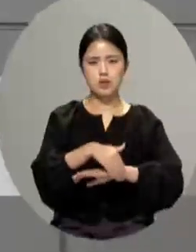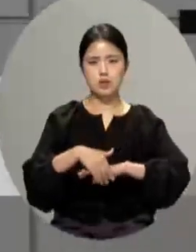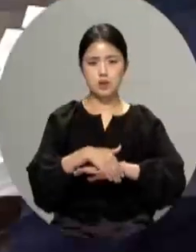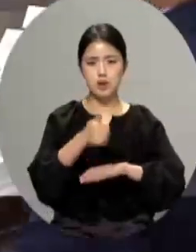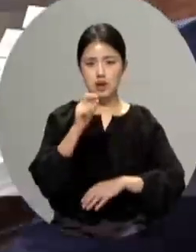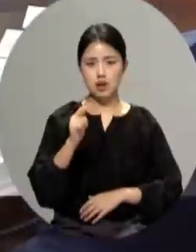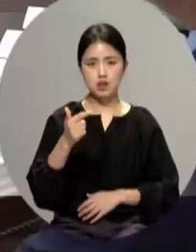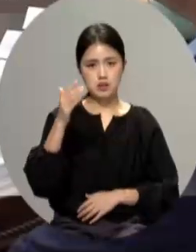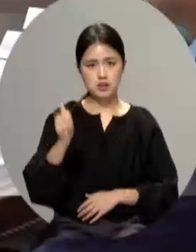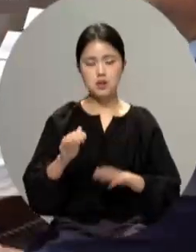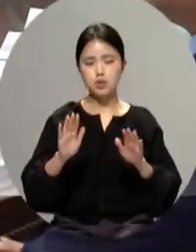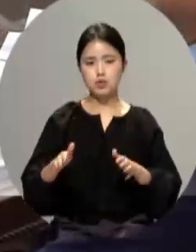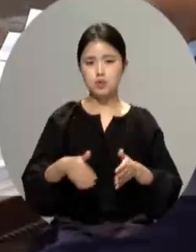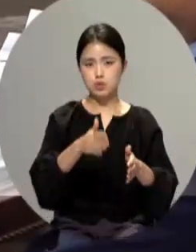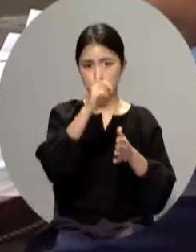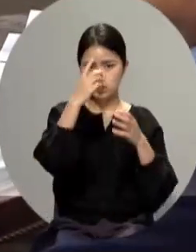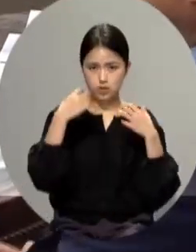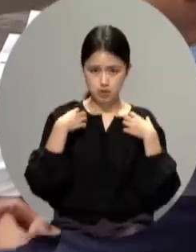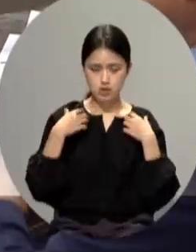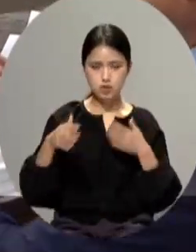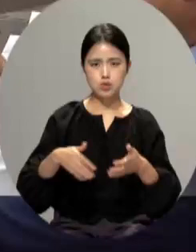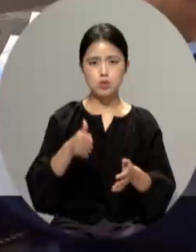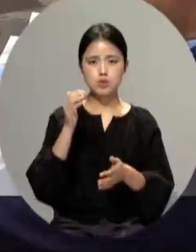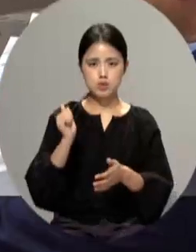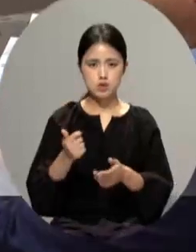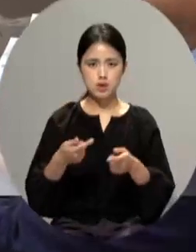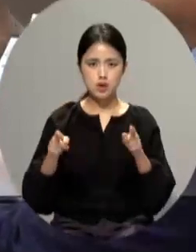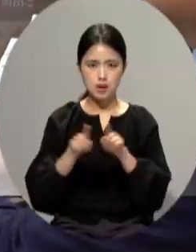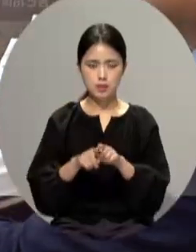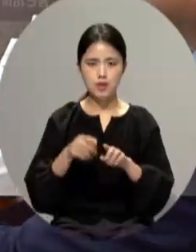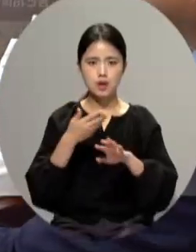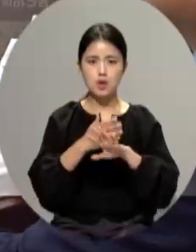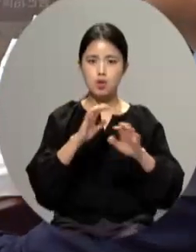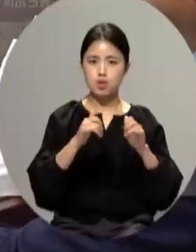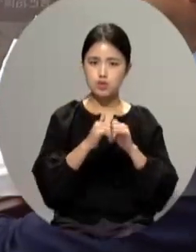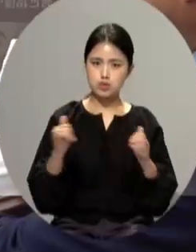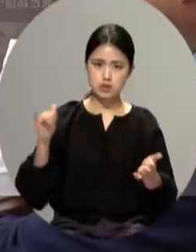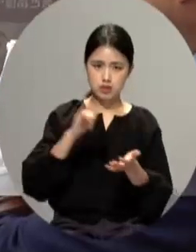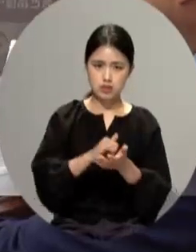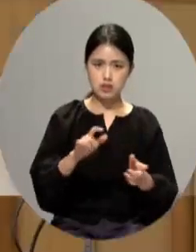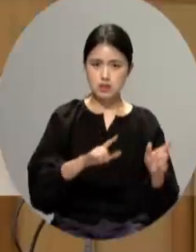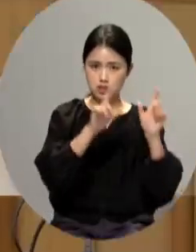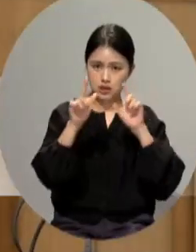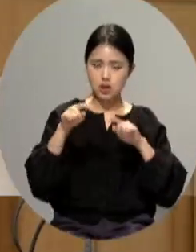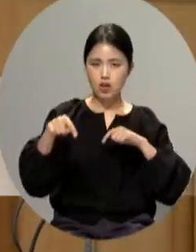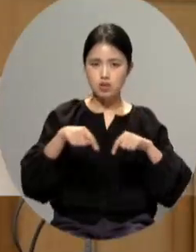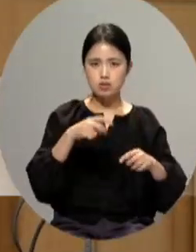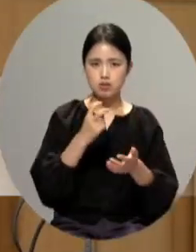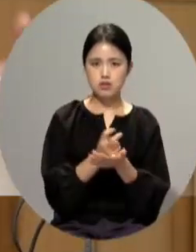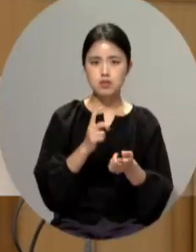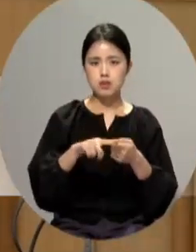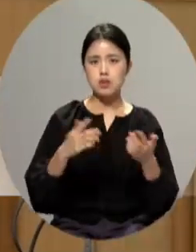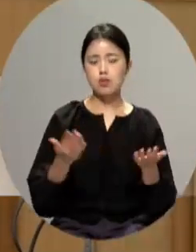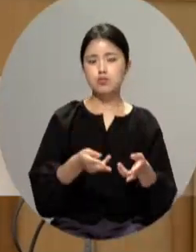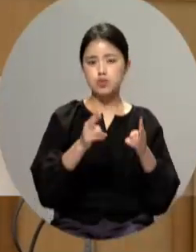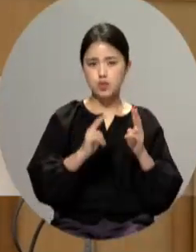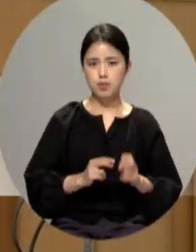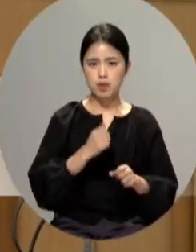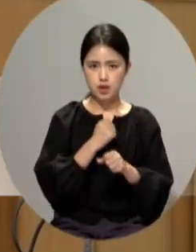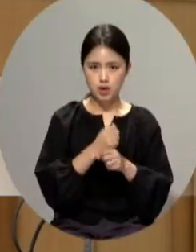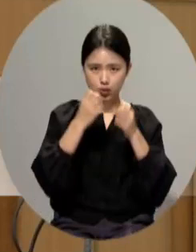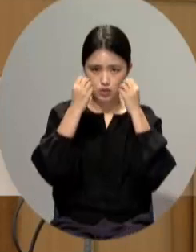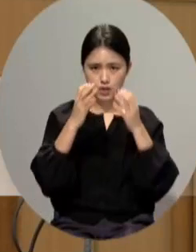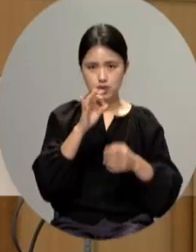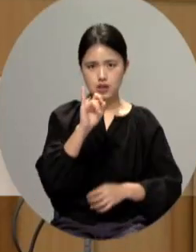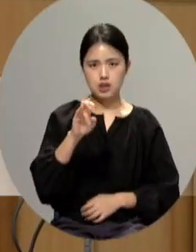오늘 전북도청에서 김관영 전북지사와 외국인 이민정책 테스트베드 업무 협약을 체결하고 새로운 이민정책을